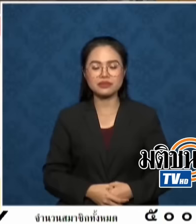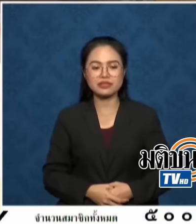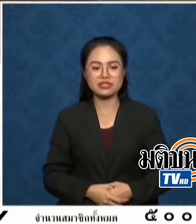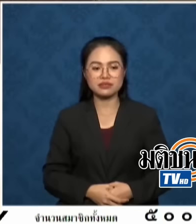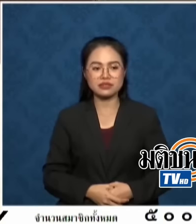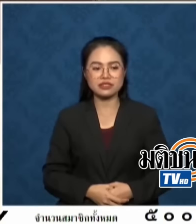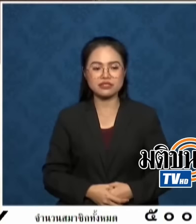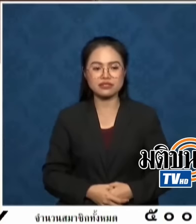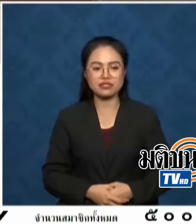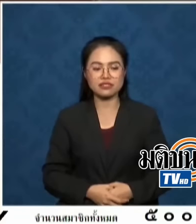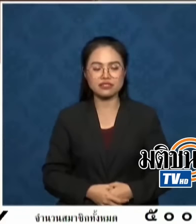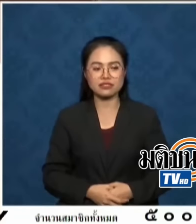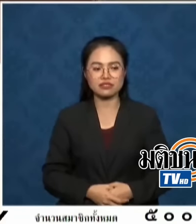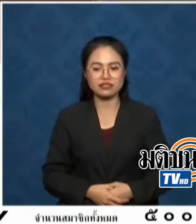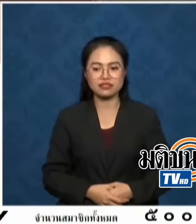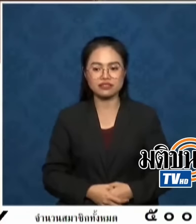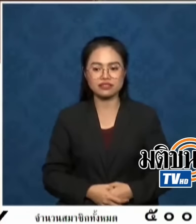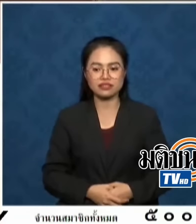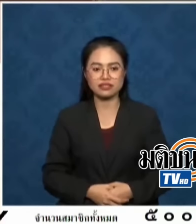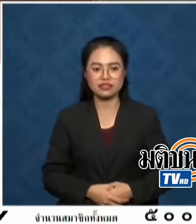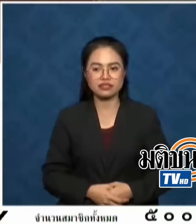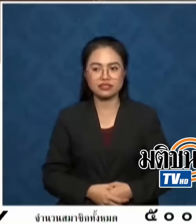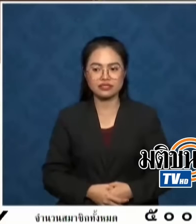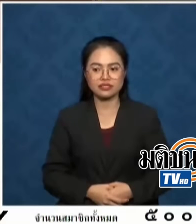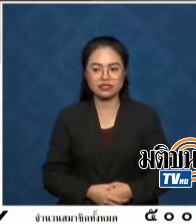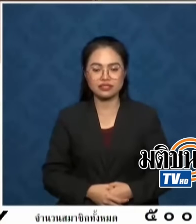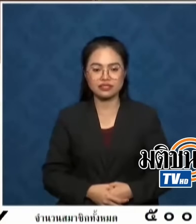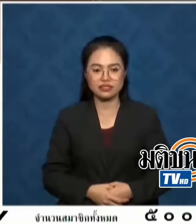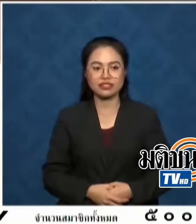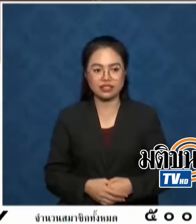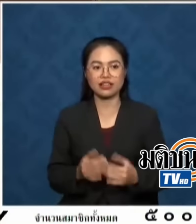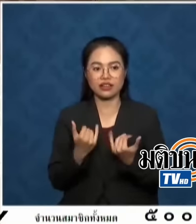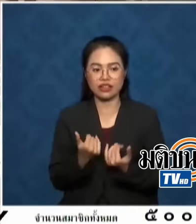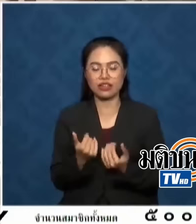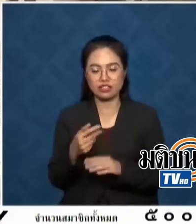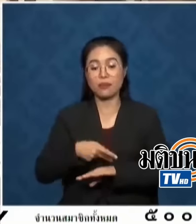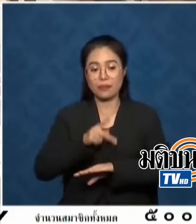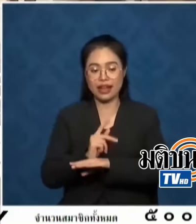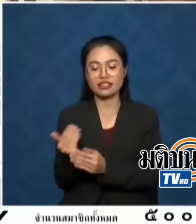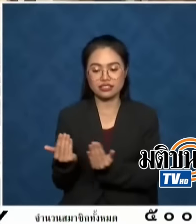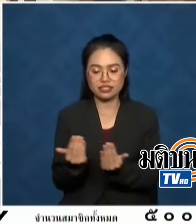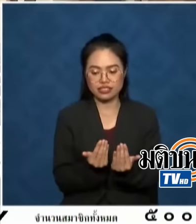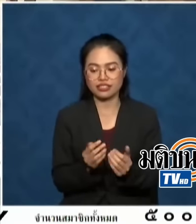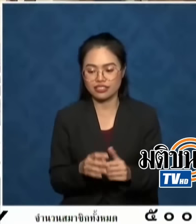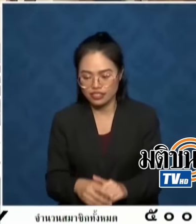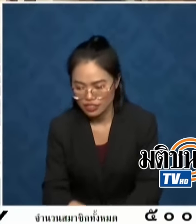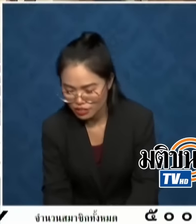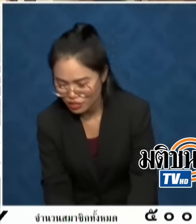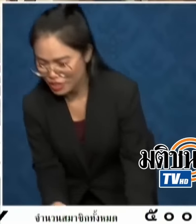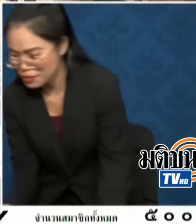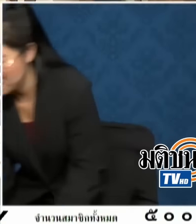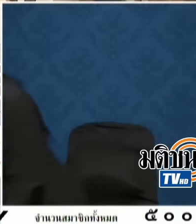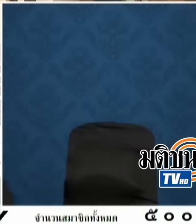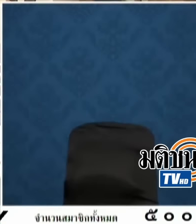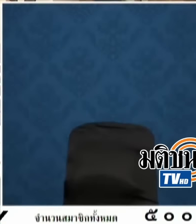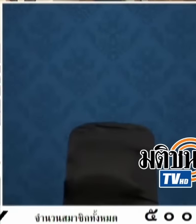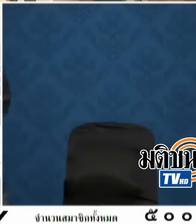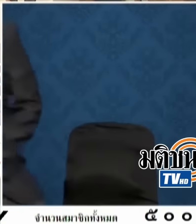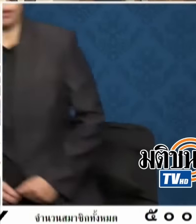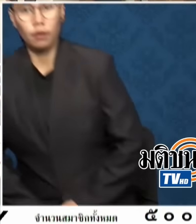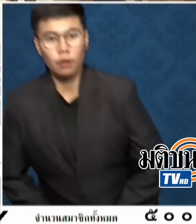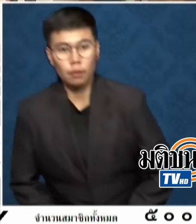เชิญท่านกรรมธิการแนนเชิญครับ ค่ะท่านประธานที่เคารพค่ะแนนบุฎิดาสมชัยในฐานะกรรมธิการเสียงข้างมากค่ะท่านประธานคะ